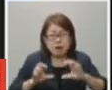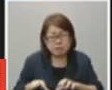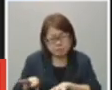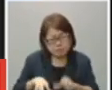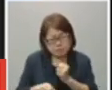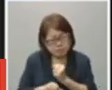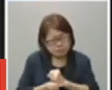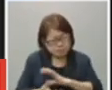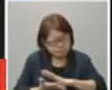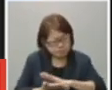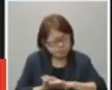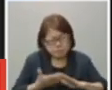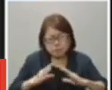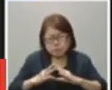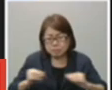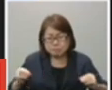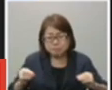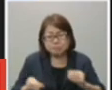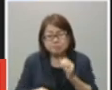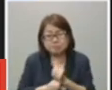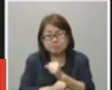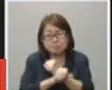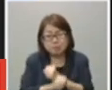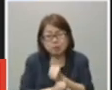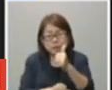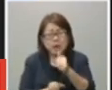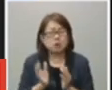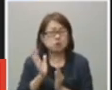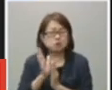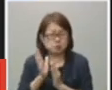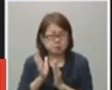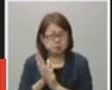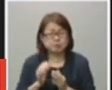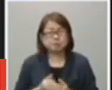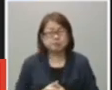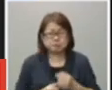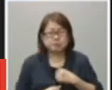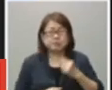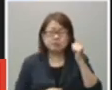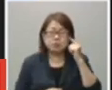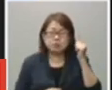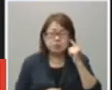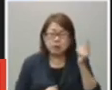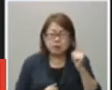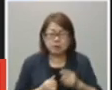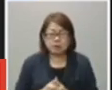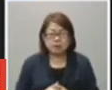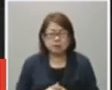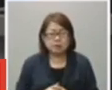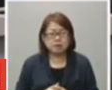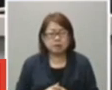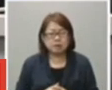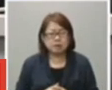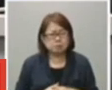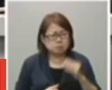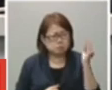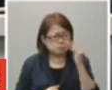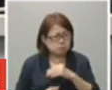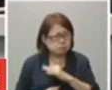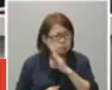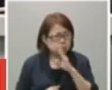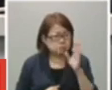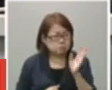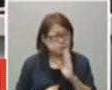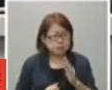ก็ถือว่าเป็นเรื่องที่น่าชมเชยแต่หวังว่ามันคงจะไม่ใช่การลูบหน้าปะจมู